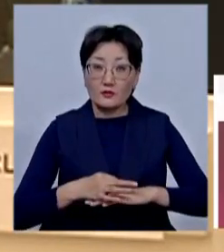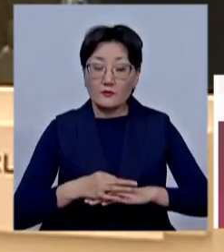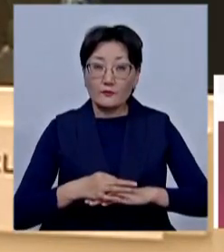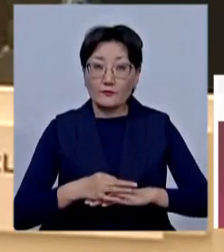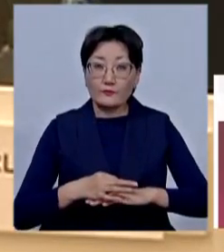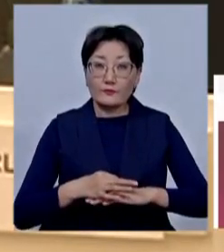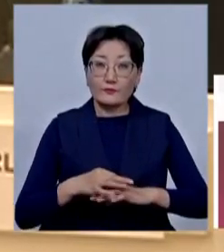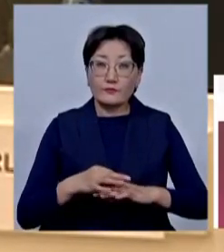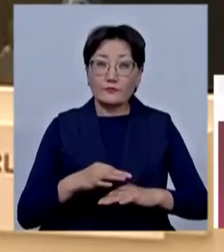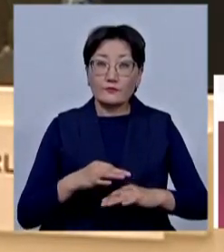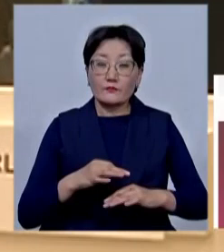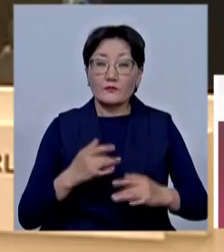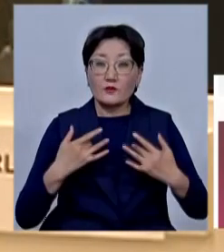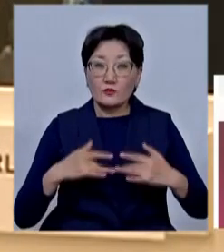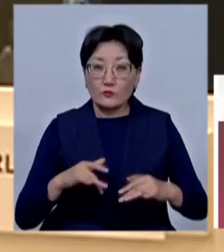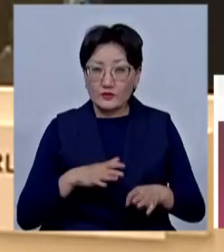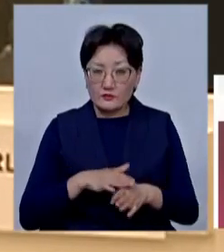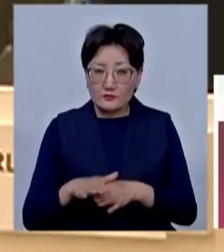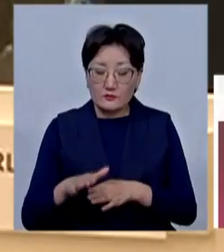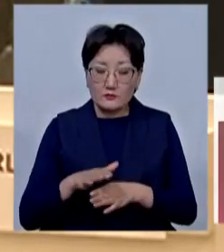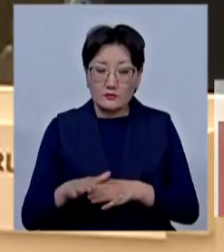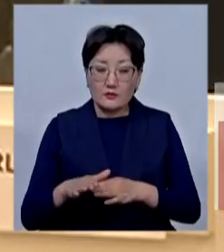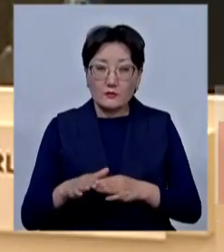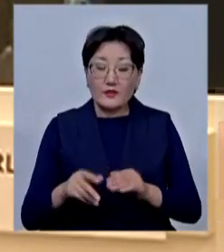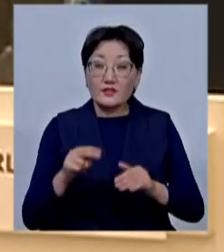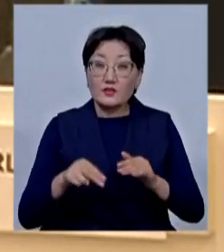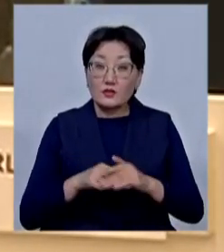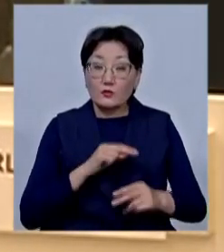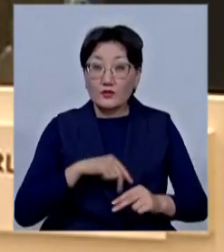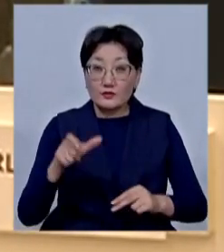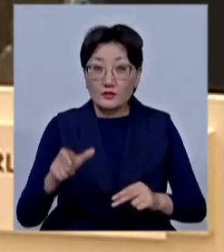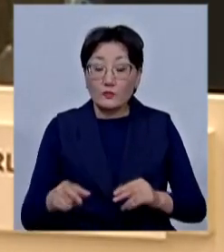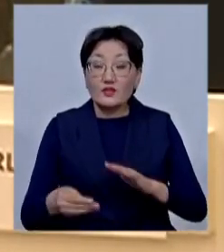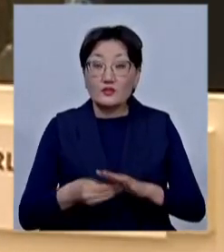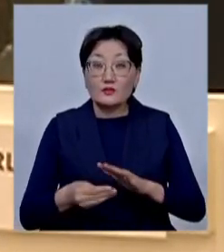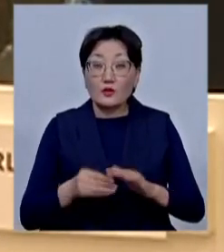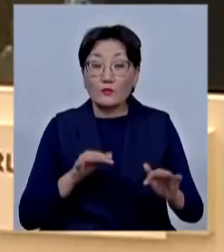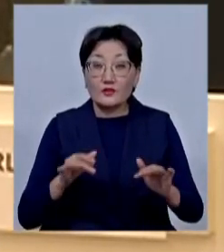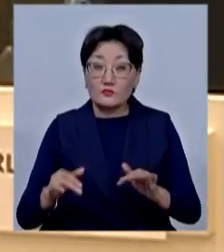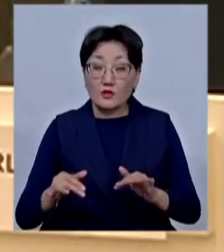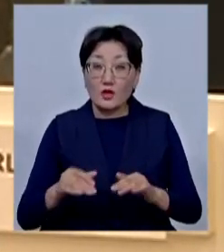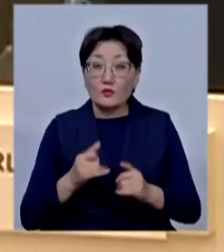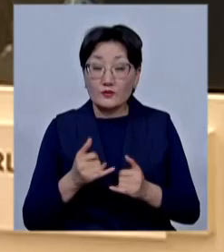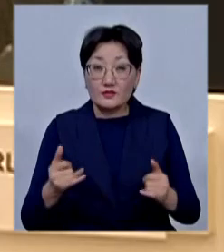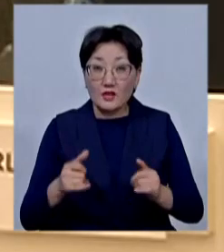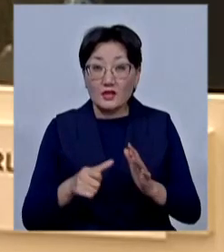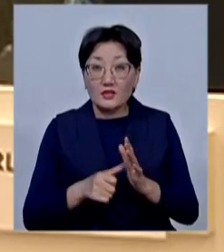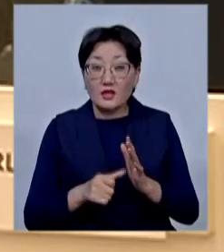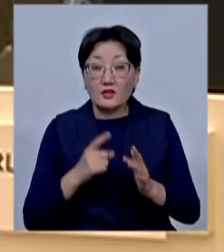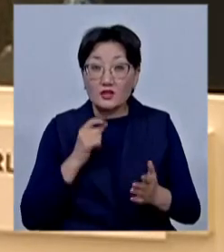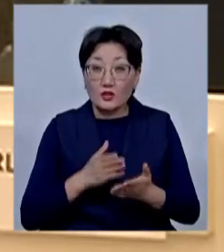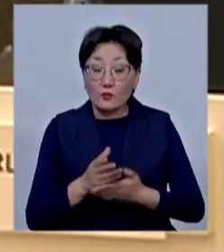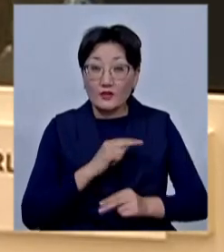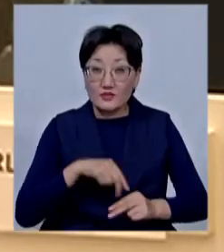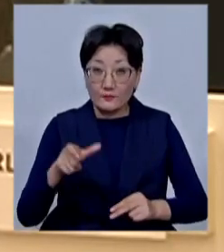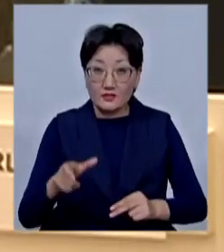отставкасы іске асырылуда. Қарамағымдағы қызметкерлердің жемқорлық әрекеттері үшін 6 саяси